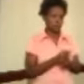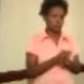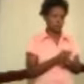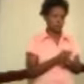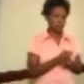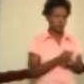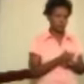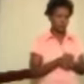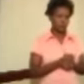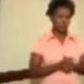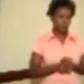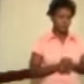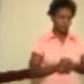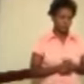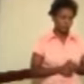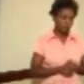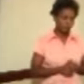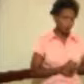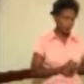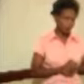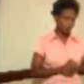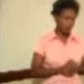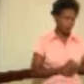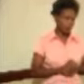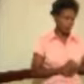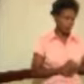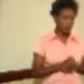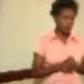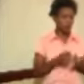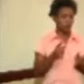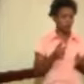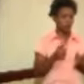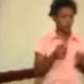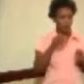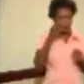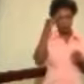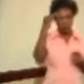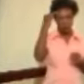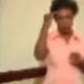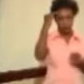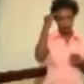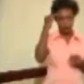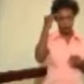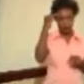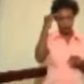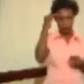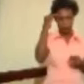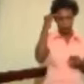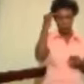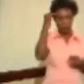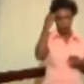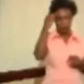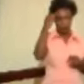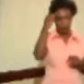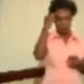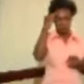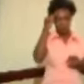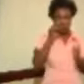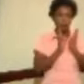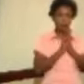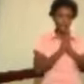Monsieur Martelly. Ou capable de poser une question à Madame Maniga. Madame Maniga pourra prendre 2 minutes pour lui répondre. Et